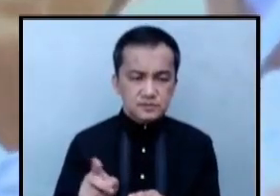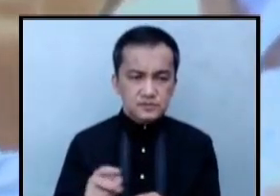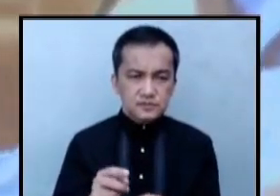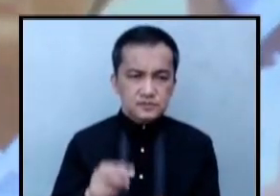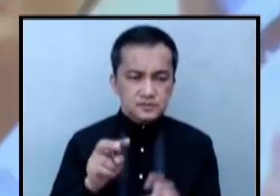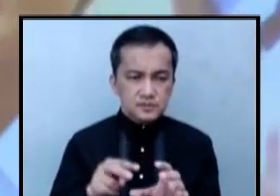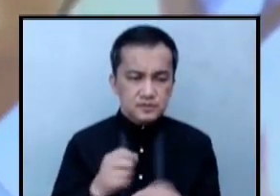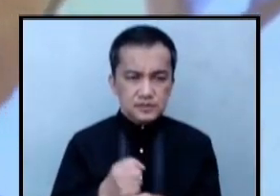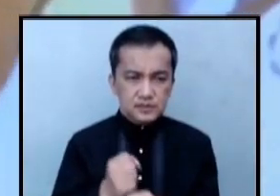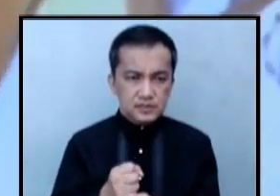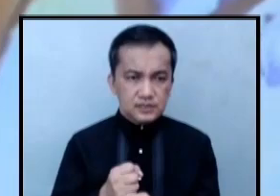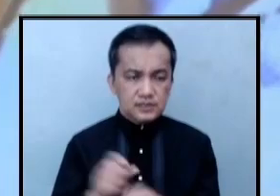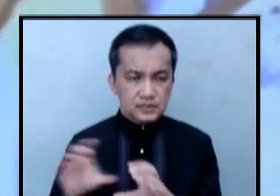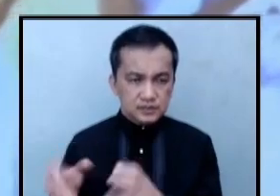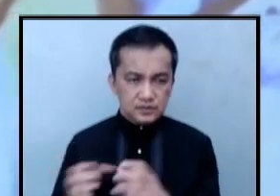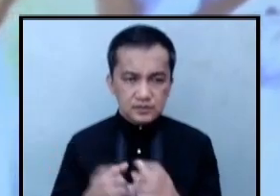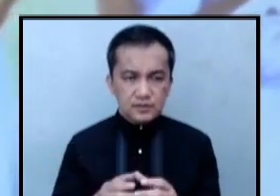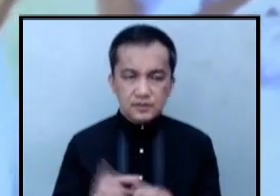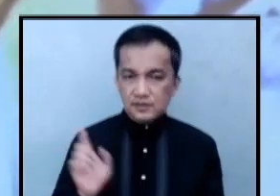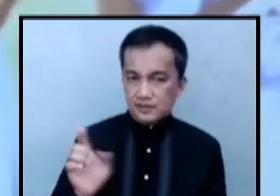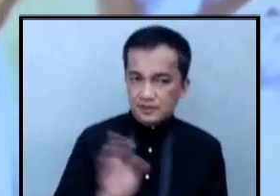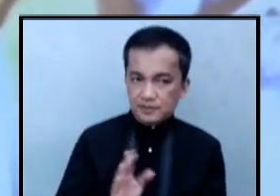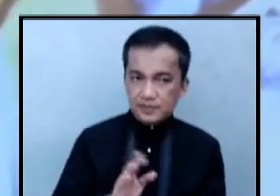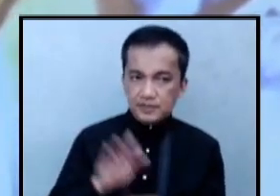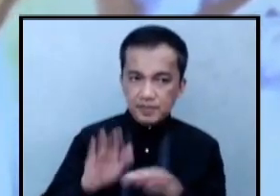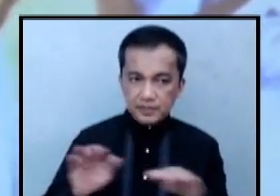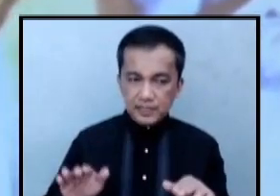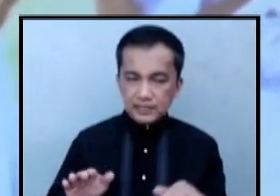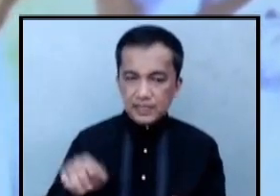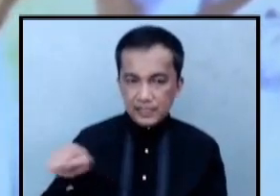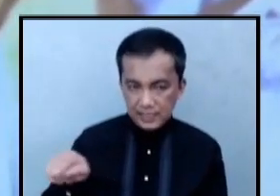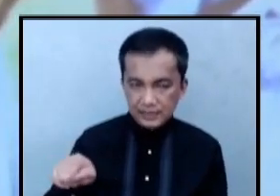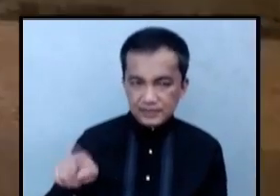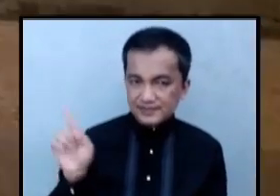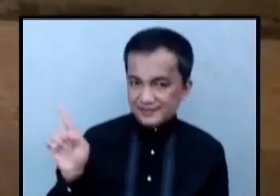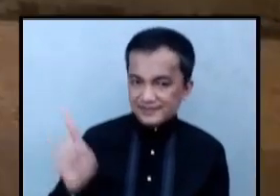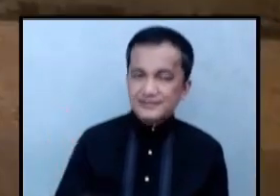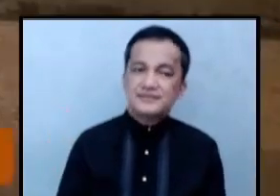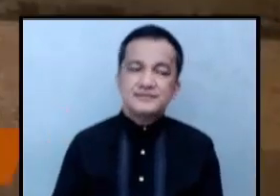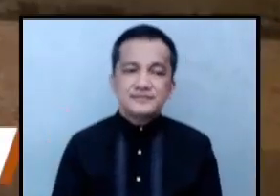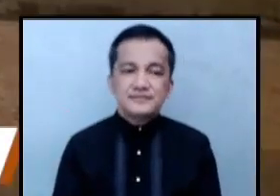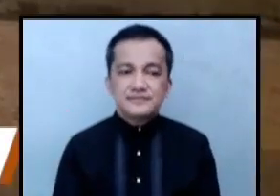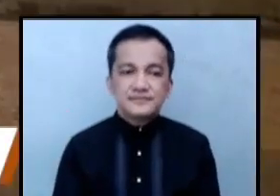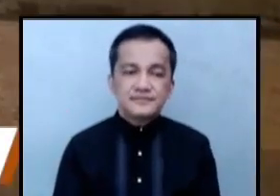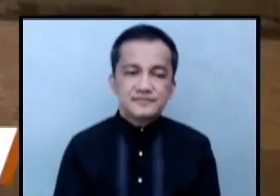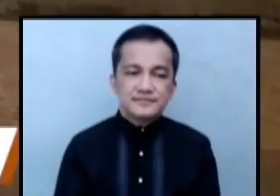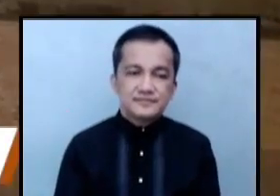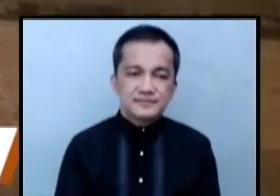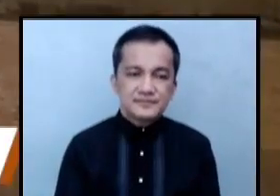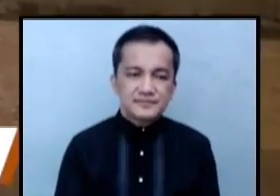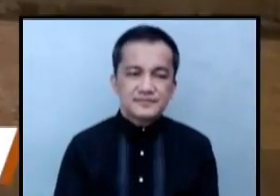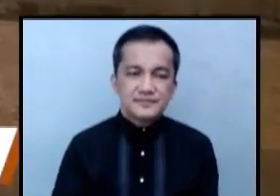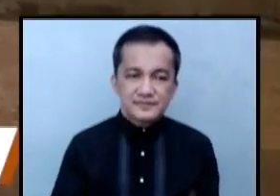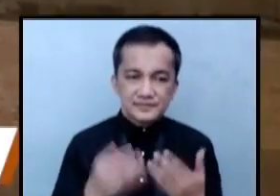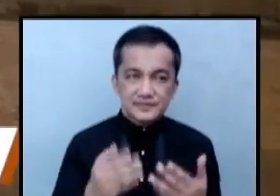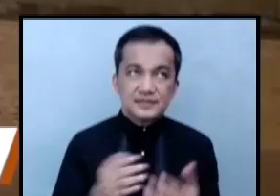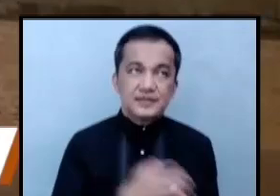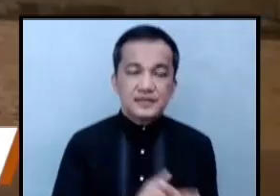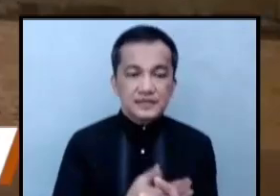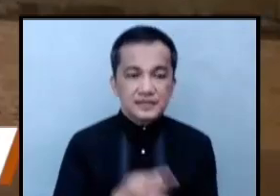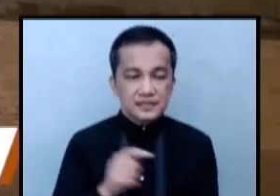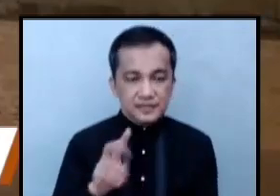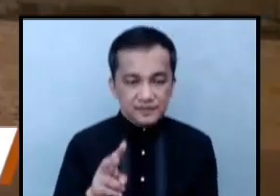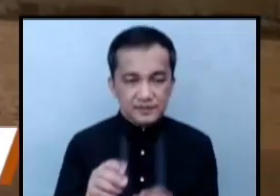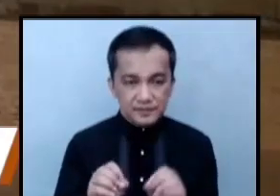category ay ang pelikulang Bata-Bata Ka Lang ng Dreamy Pictures. Maraming salamat po sa Anak TV for the opportunity and